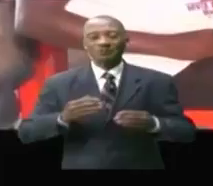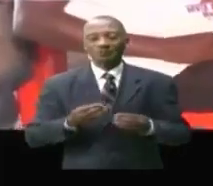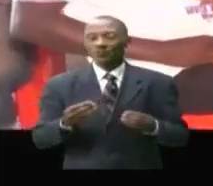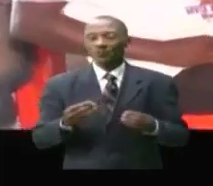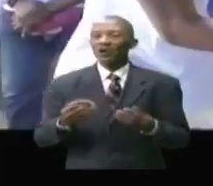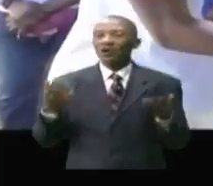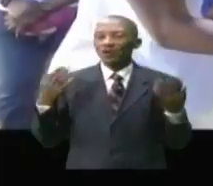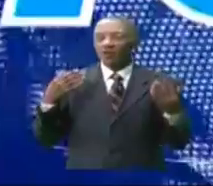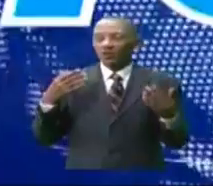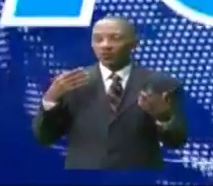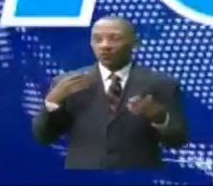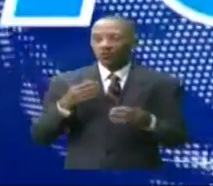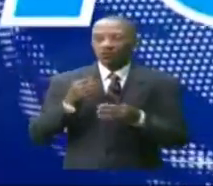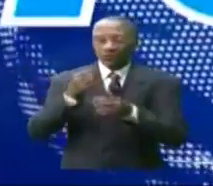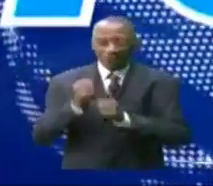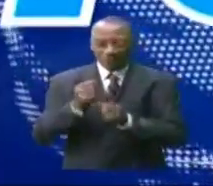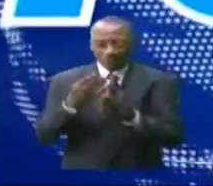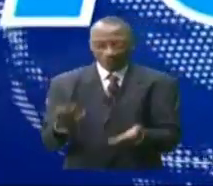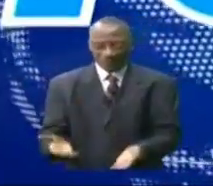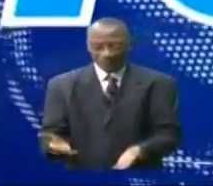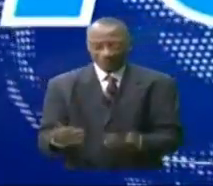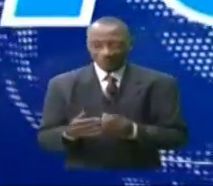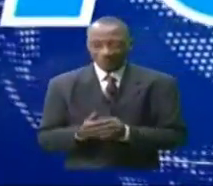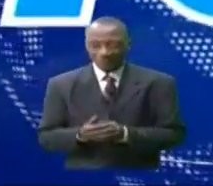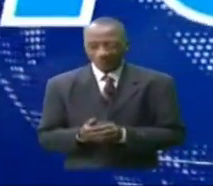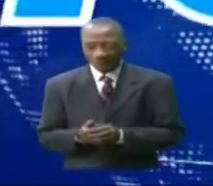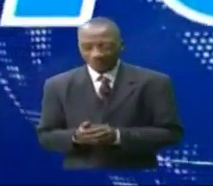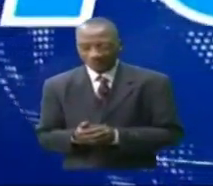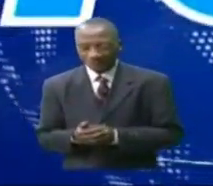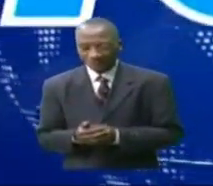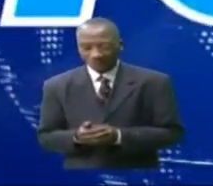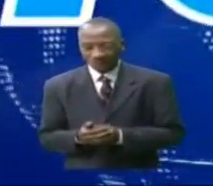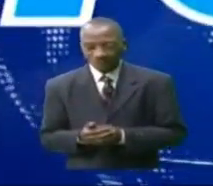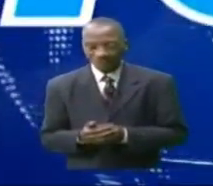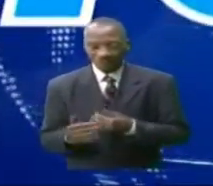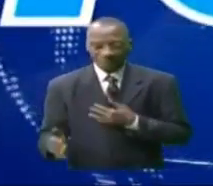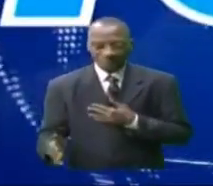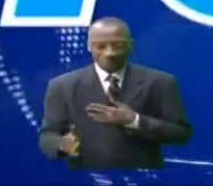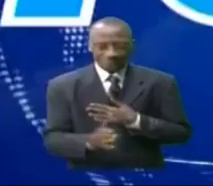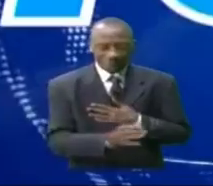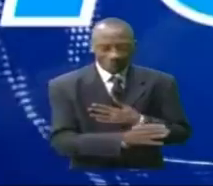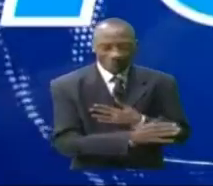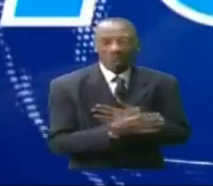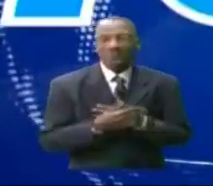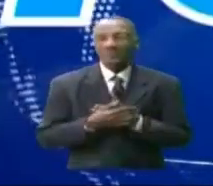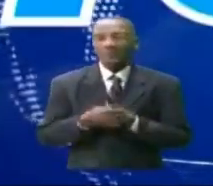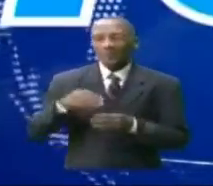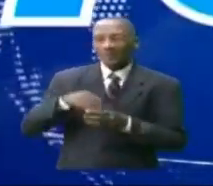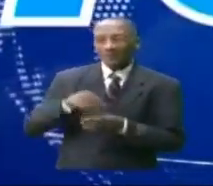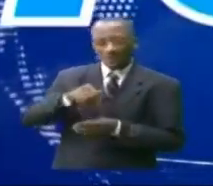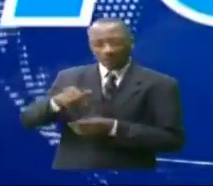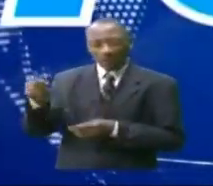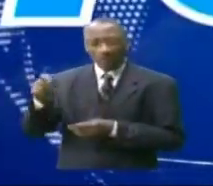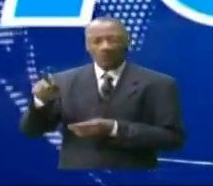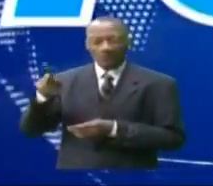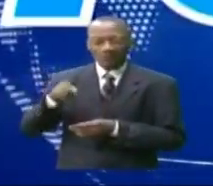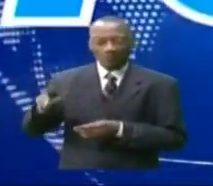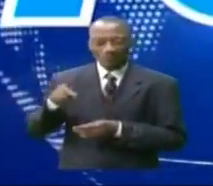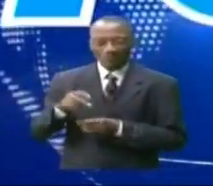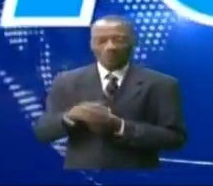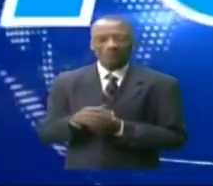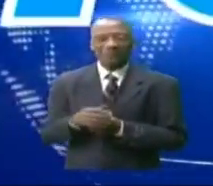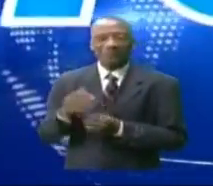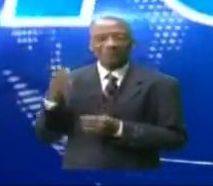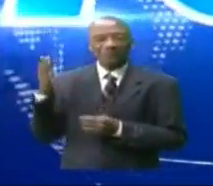de Kinshasa. Dans la province du Tanganyika, de partis et formations politiques membres de l'Union Sacrée milite pour